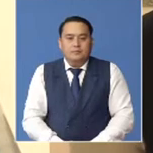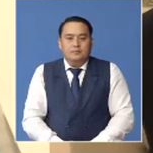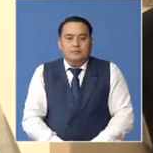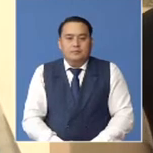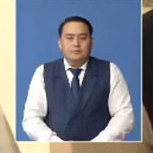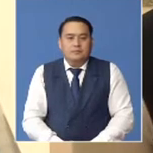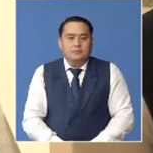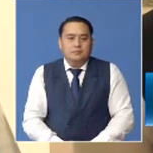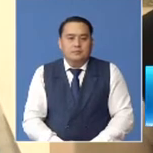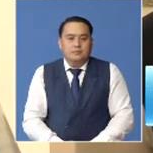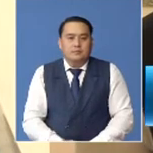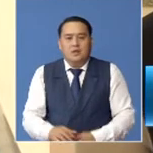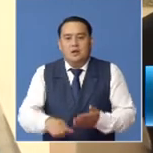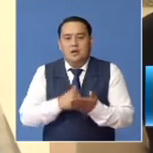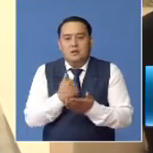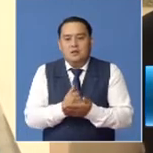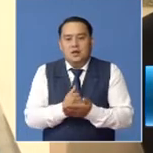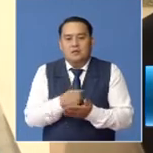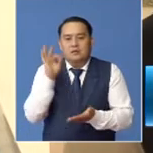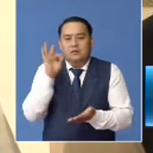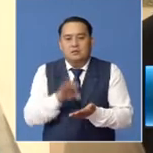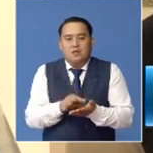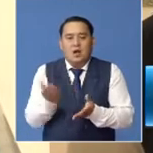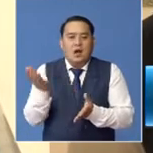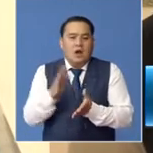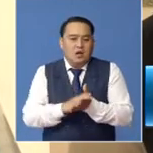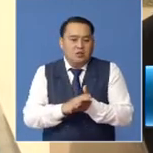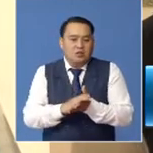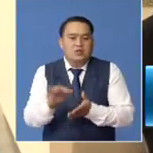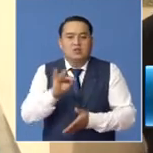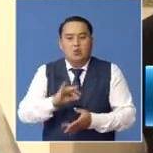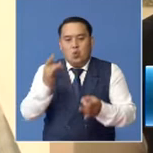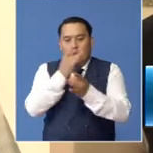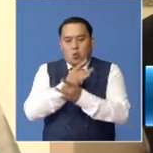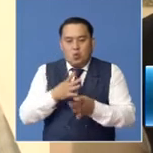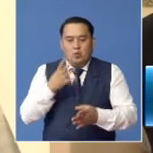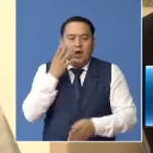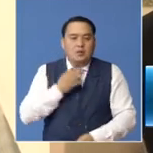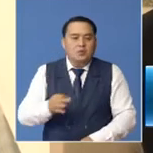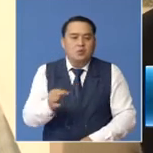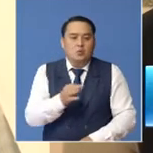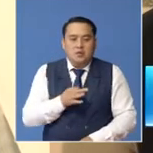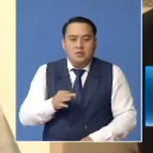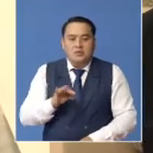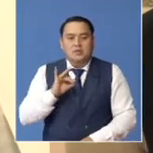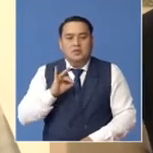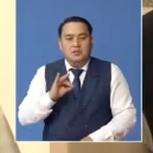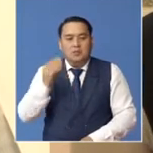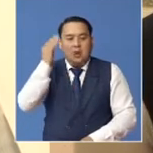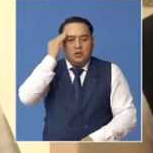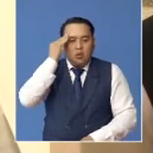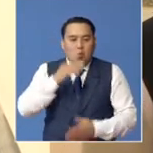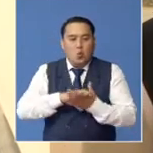Основной задачей межрегионального тура стала ознакомительная экскурсия с историей и культурой Алматинской области, которая